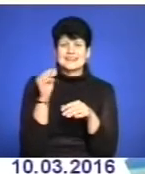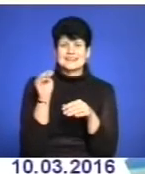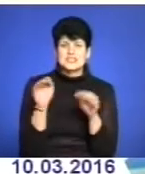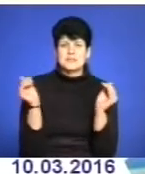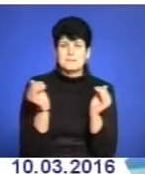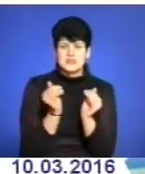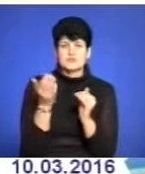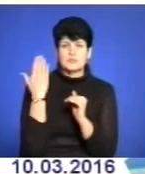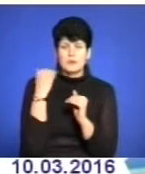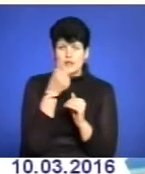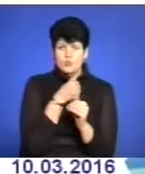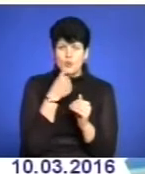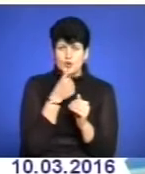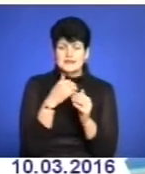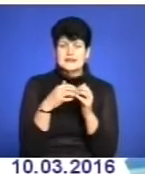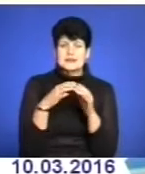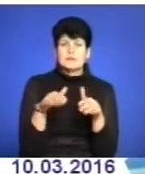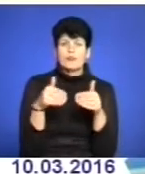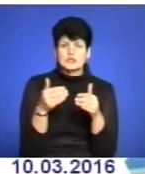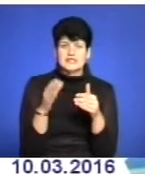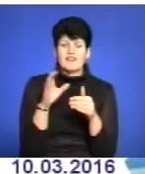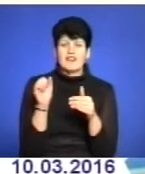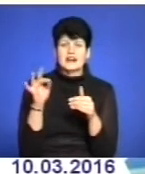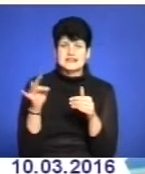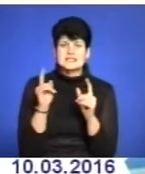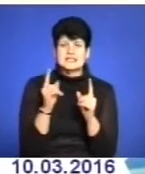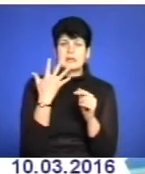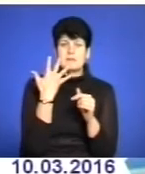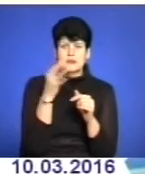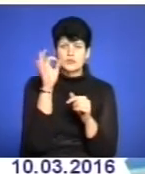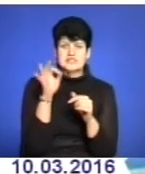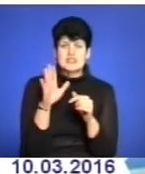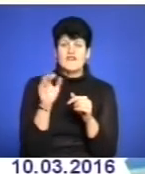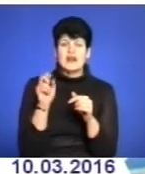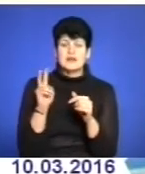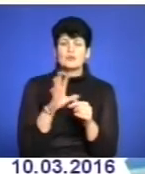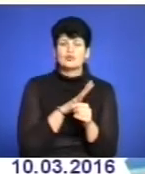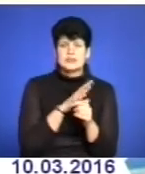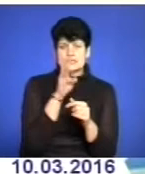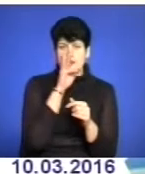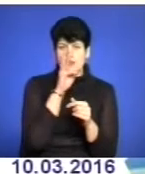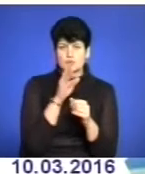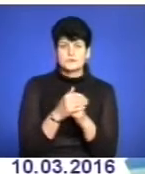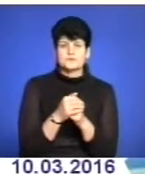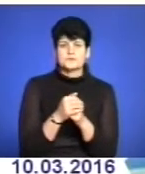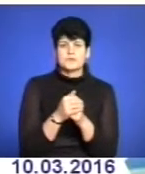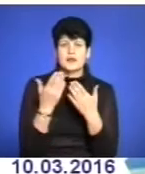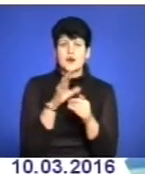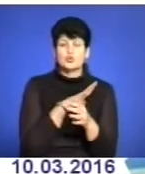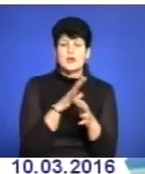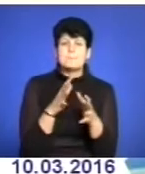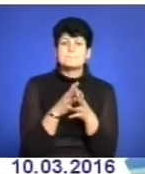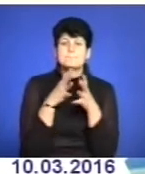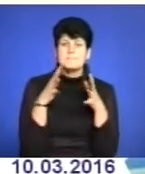у попередньому році. Серед поданих вакансій лише 5% вакансій були з заробітною платою, яка була більшою